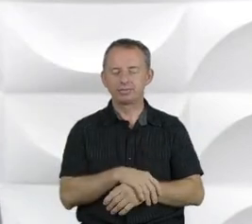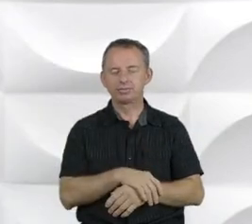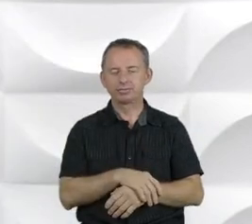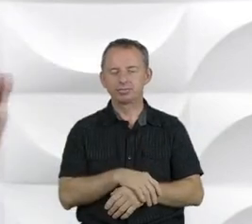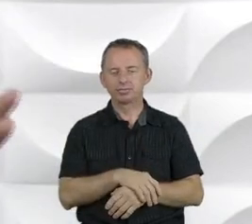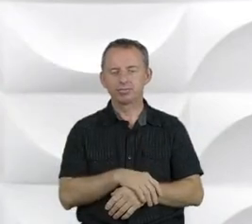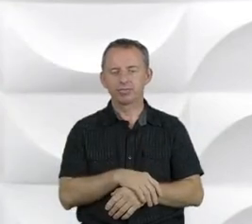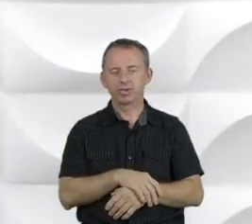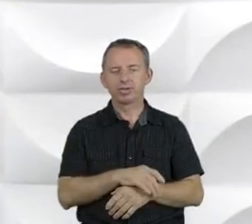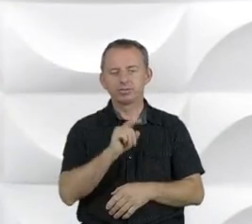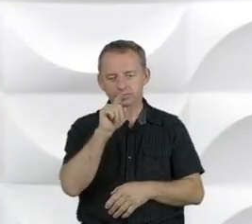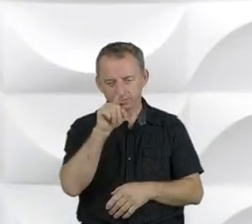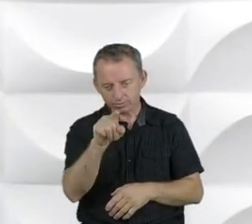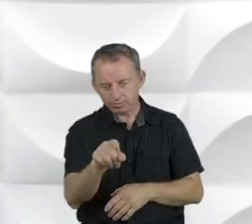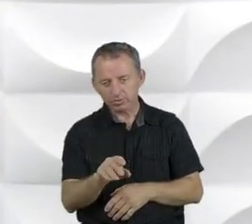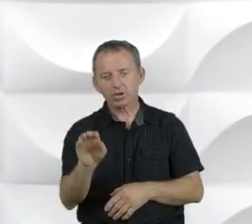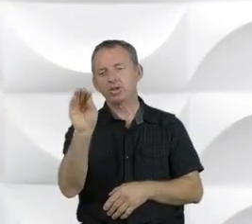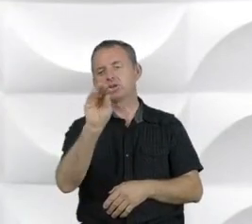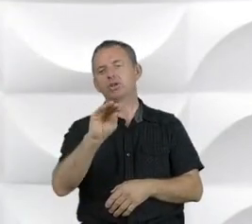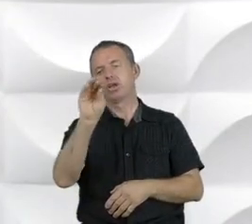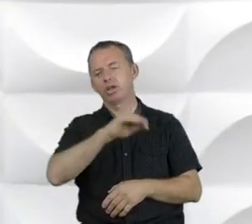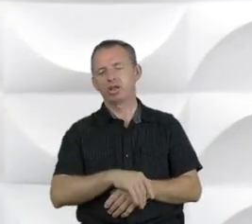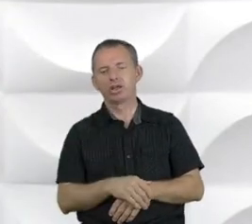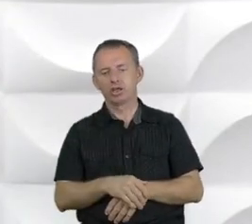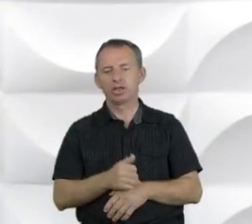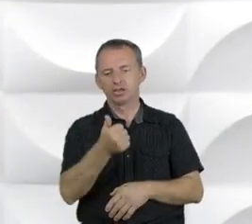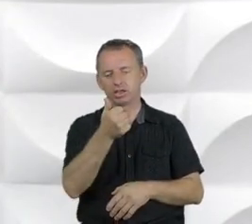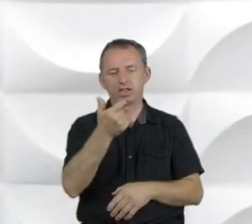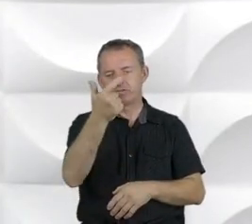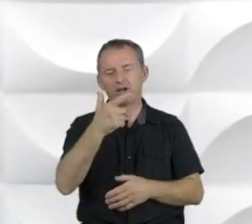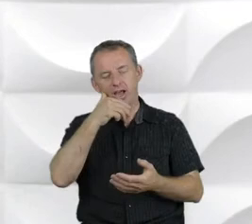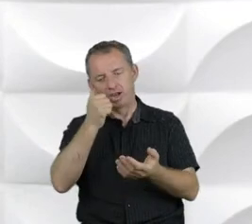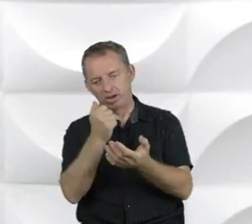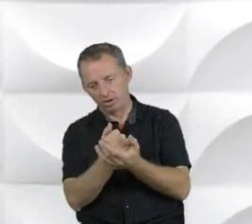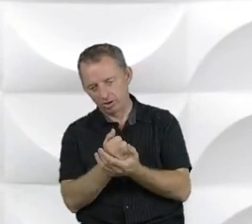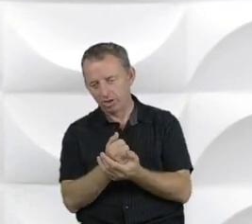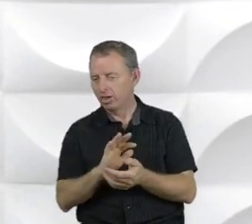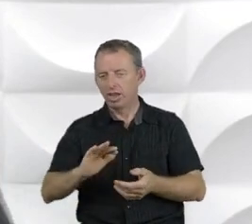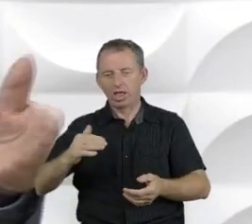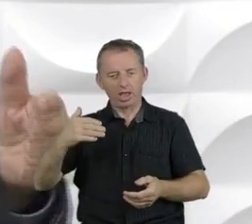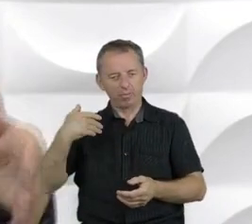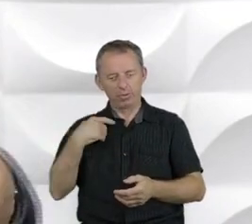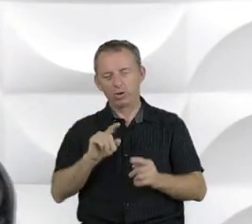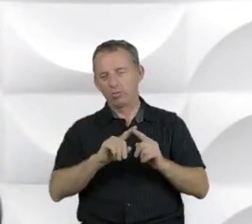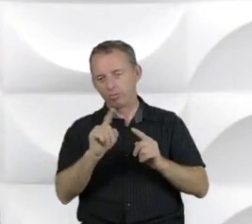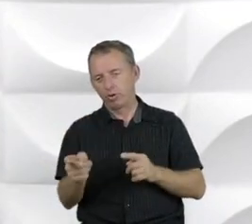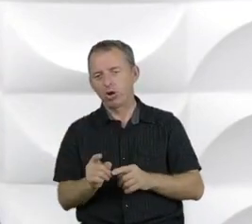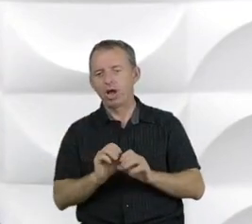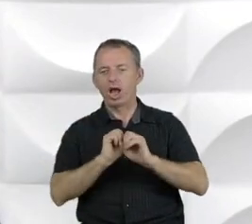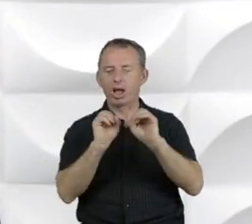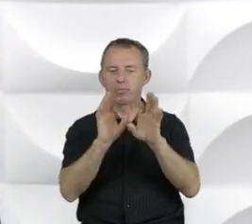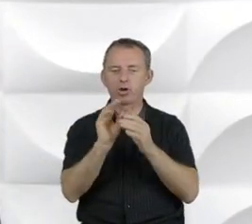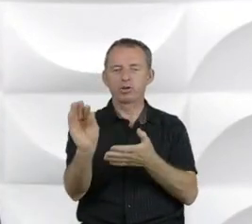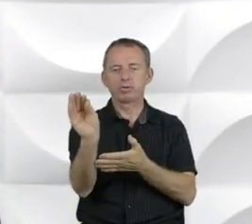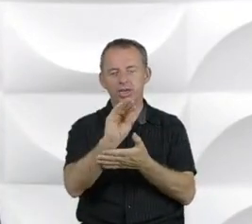Tam dyskusje są jeszcze o jeden, dwa listy, czy one nie były po Apokalipsie napisane.